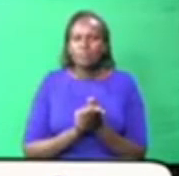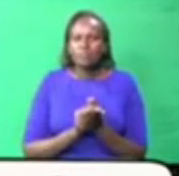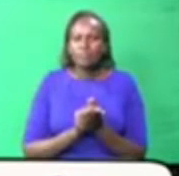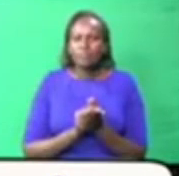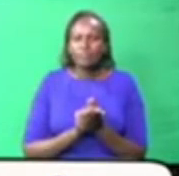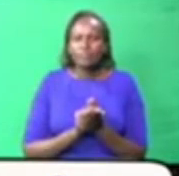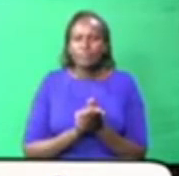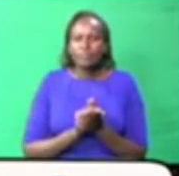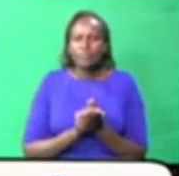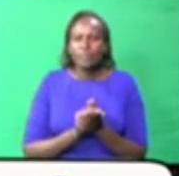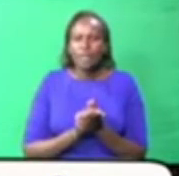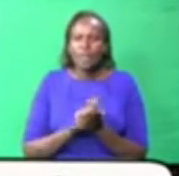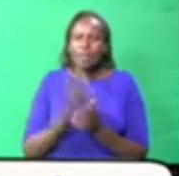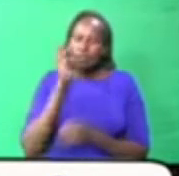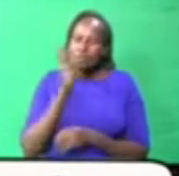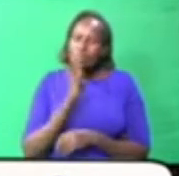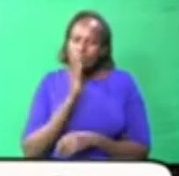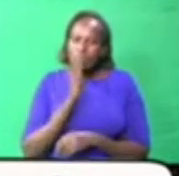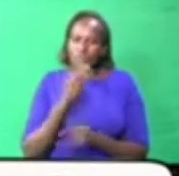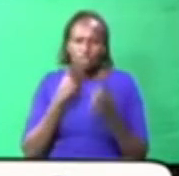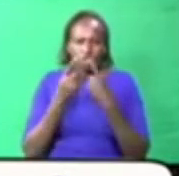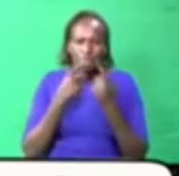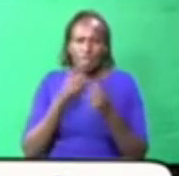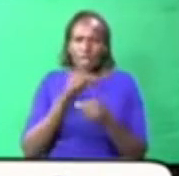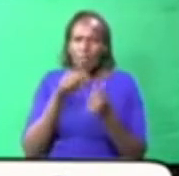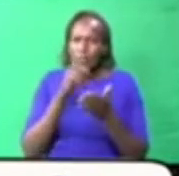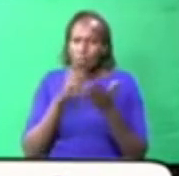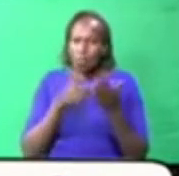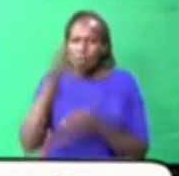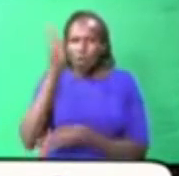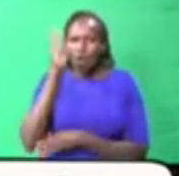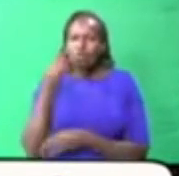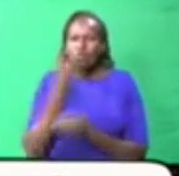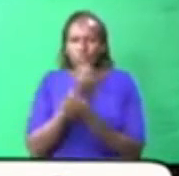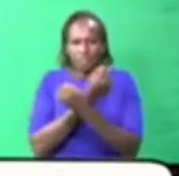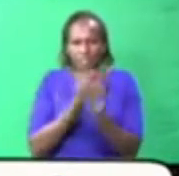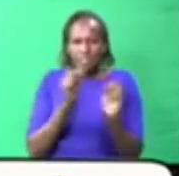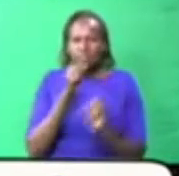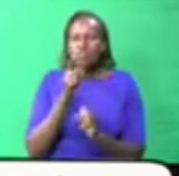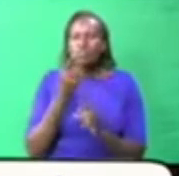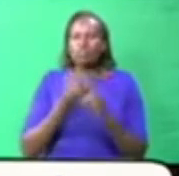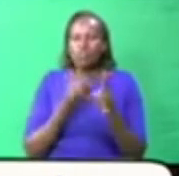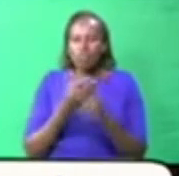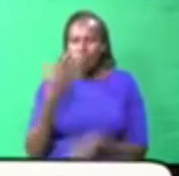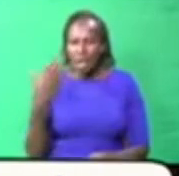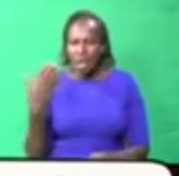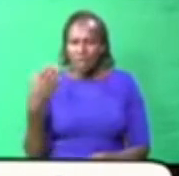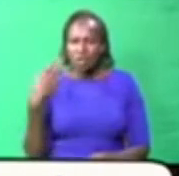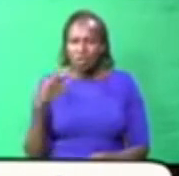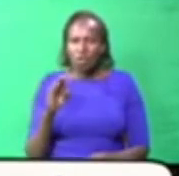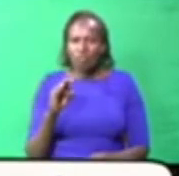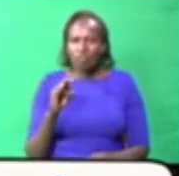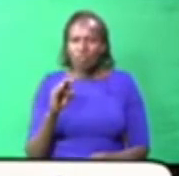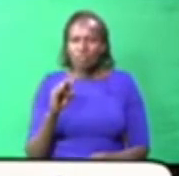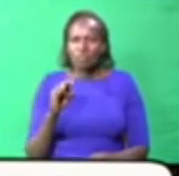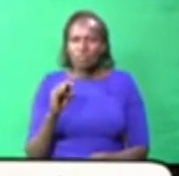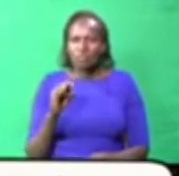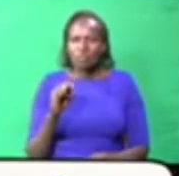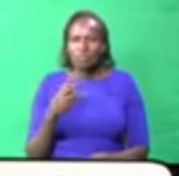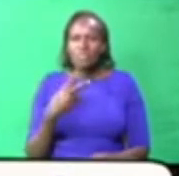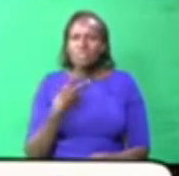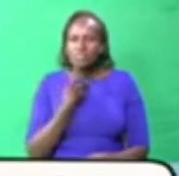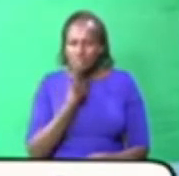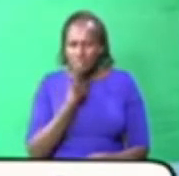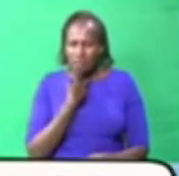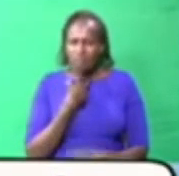Hapana, mtakuwa mkiongea kuhusu yule Mungu aliyewakomboa kutoka mikononi ya udhalimu ya